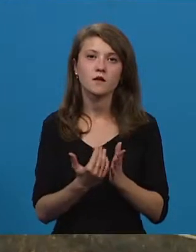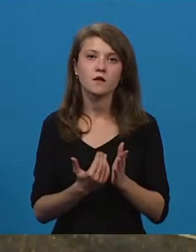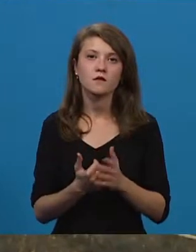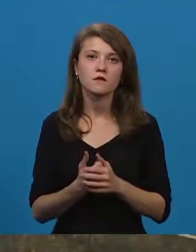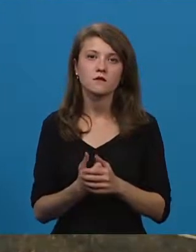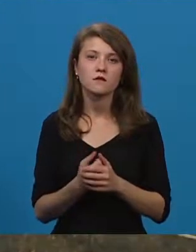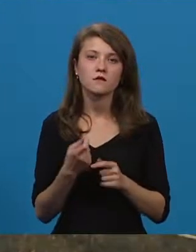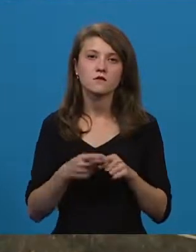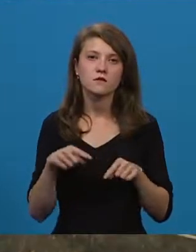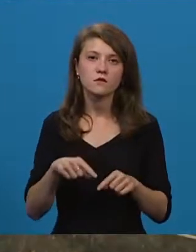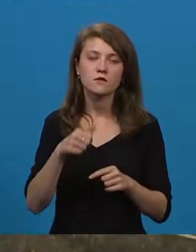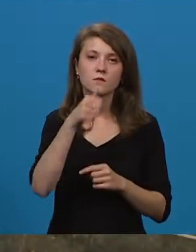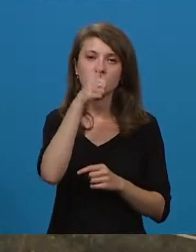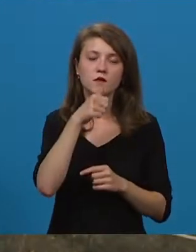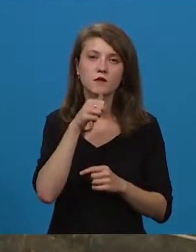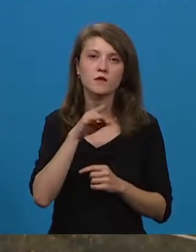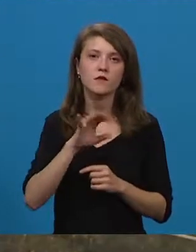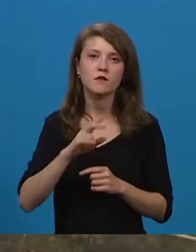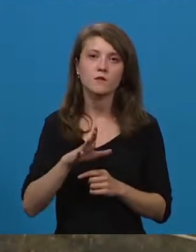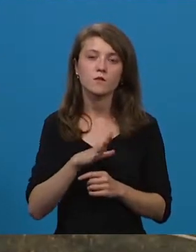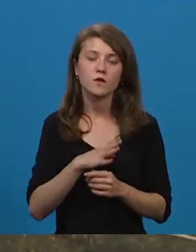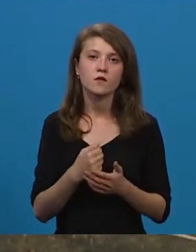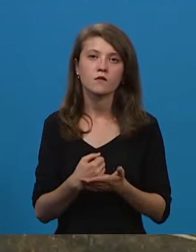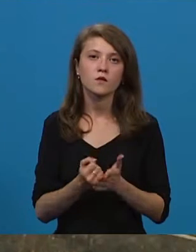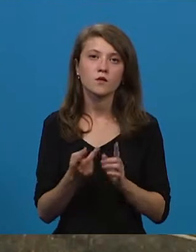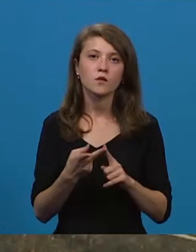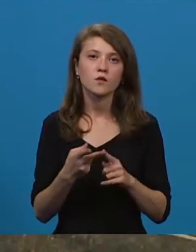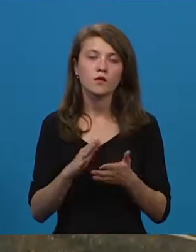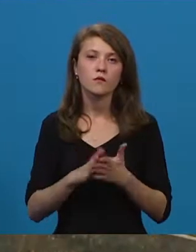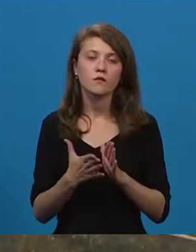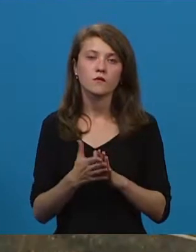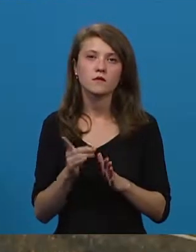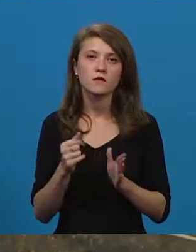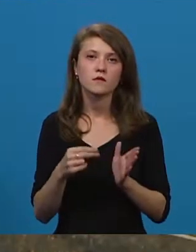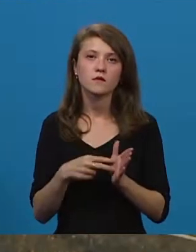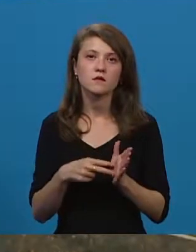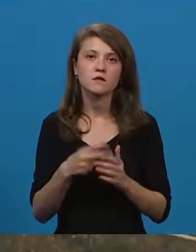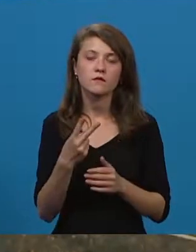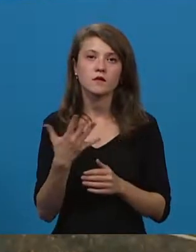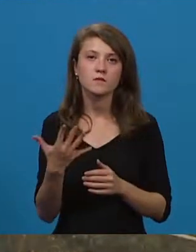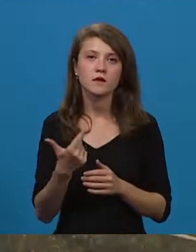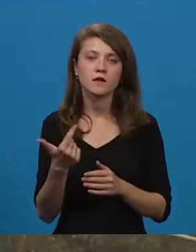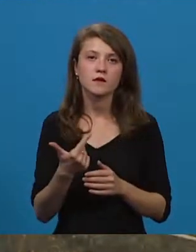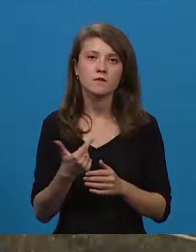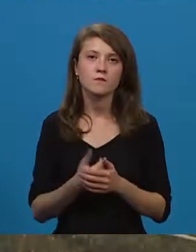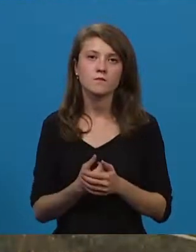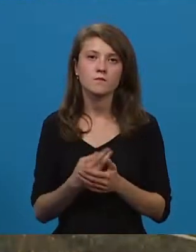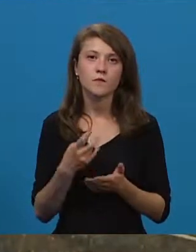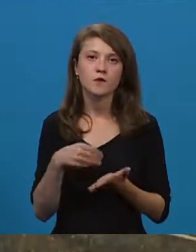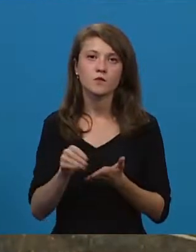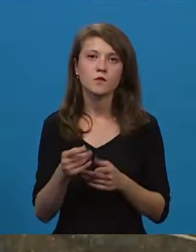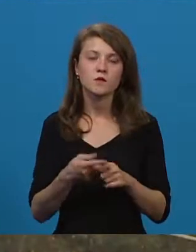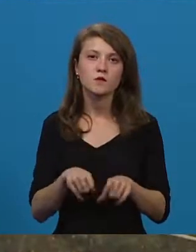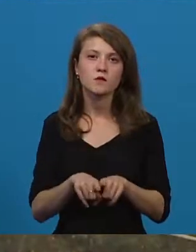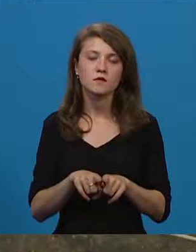з цього ж місяця, травня, було укладено другий договір за ціною 25 гривень на закупівлю цього ж